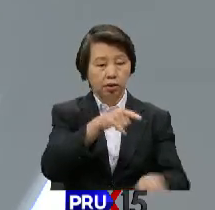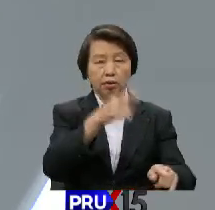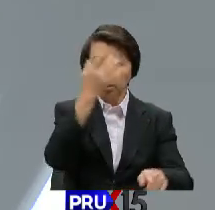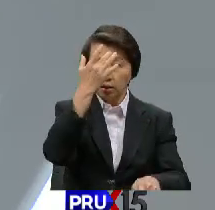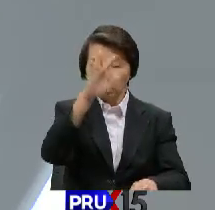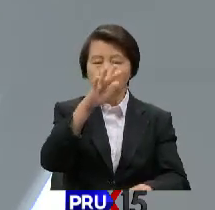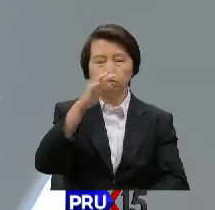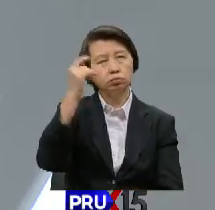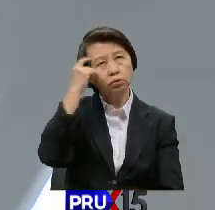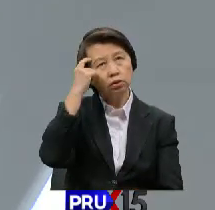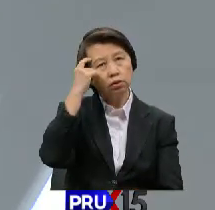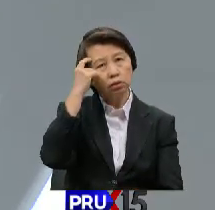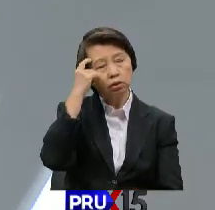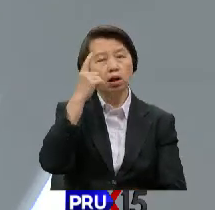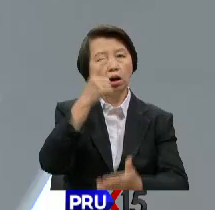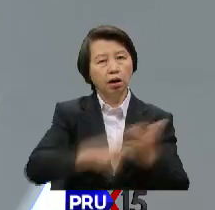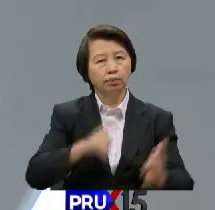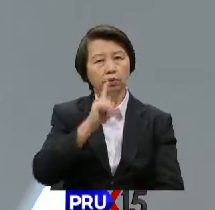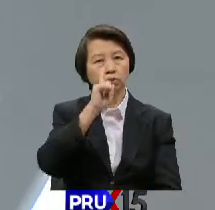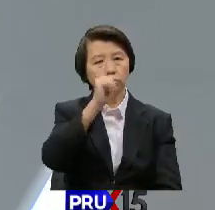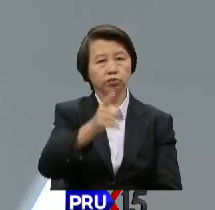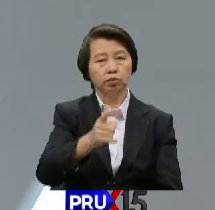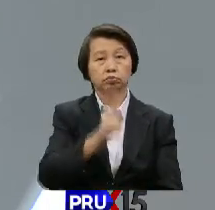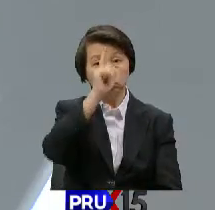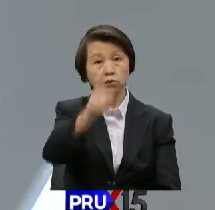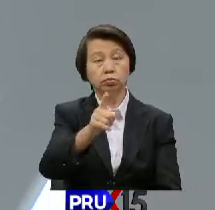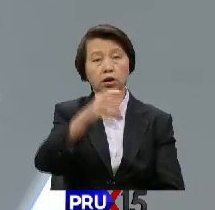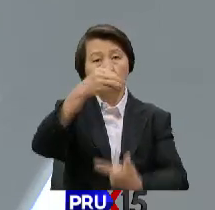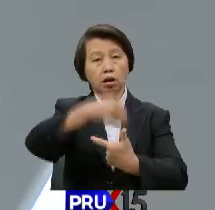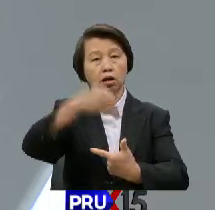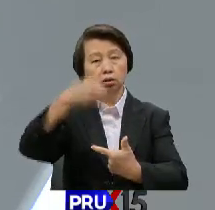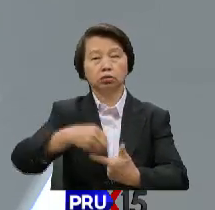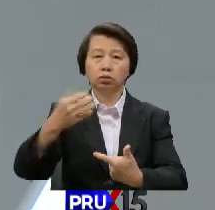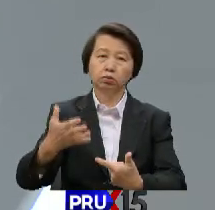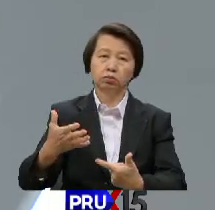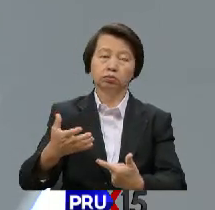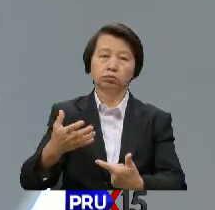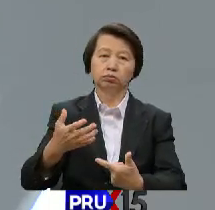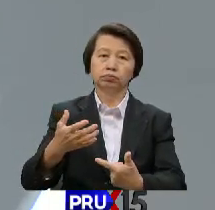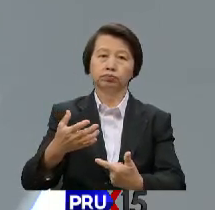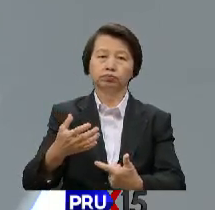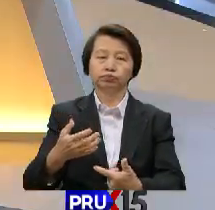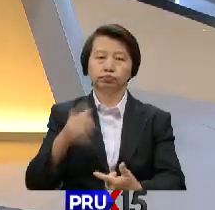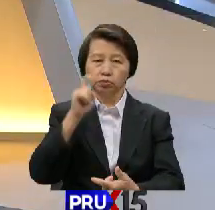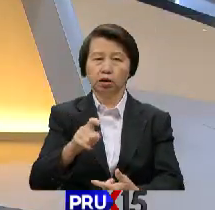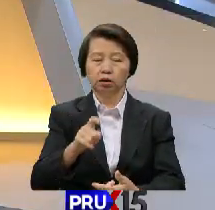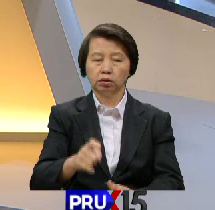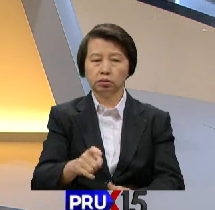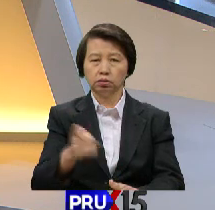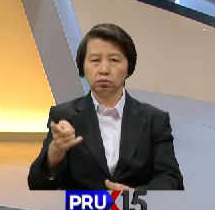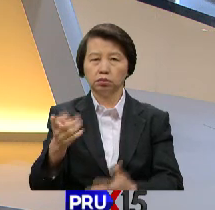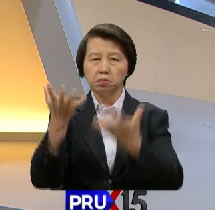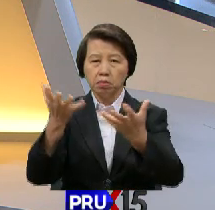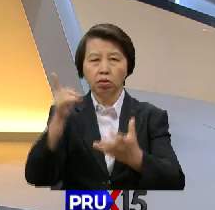berfikir Apakah sebenarnya kebenaran ataupun aspek yang ditekankan